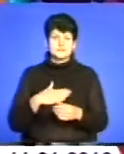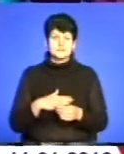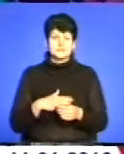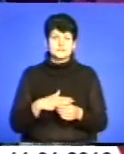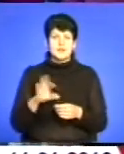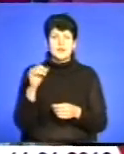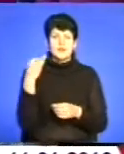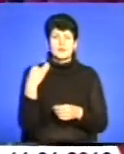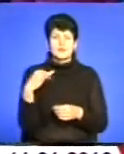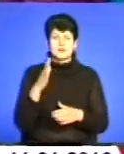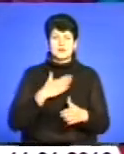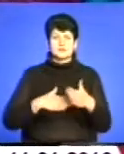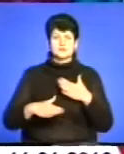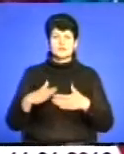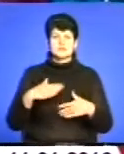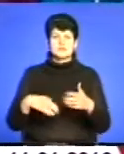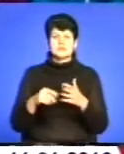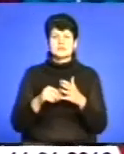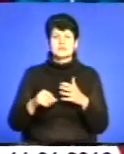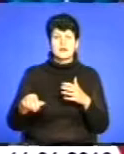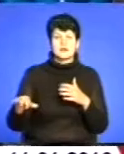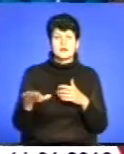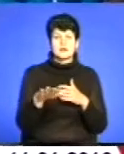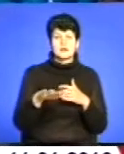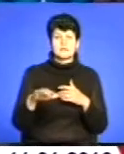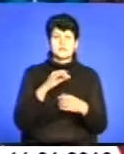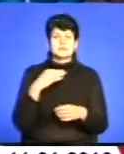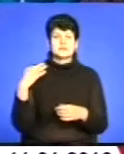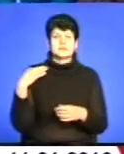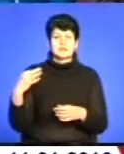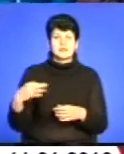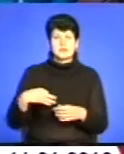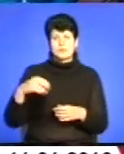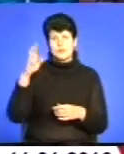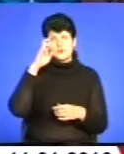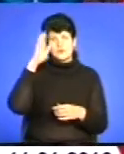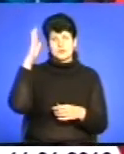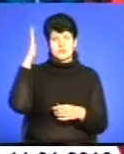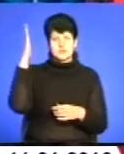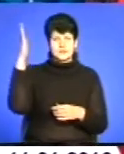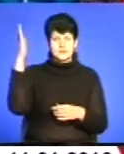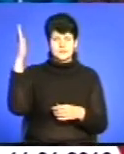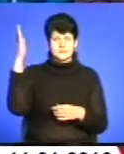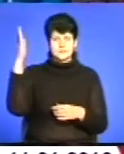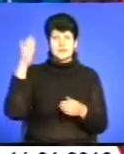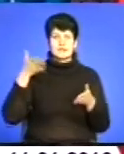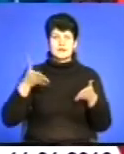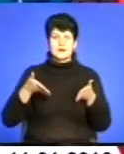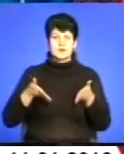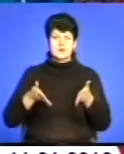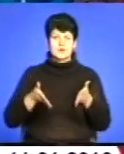радуйся, ой, радуйся, земле, син Божий,